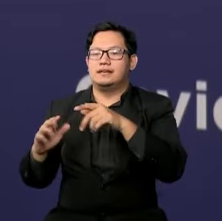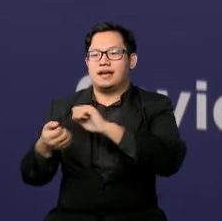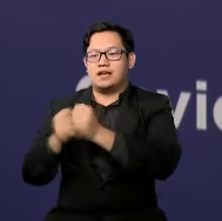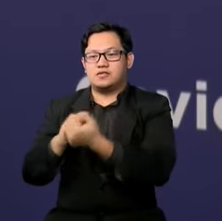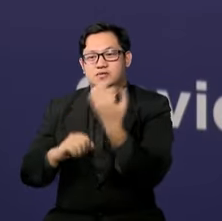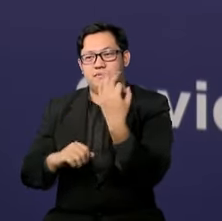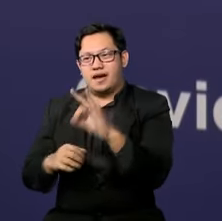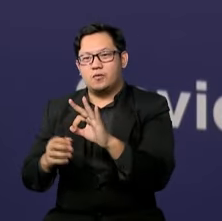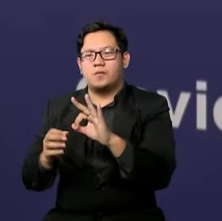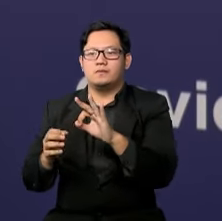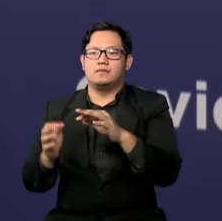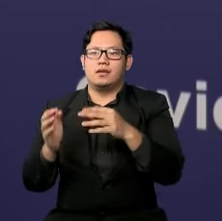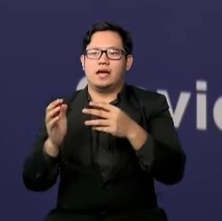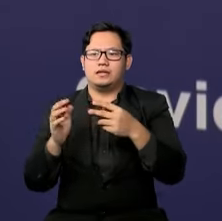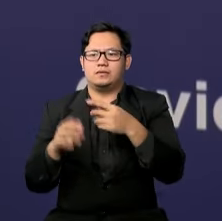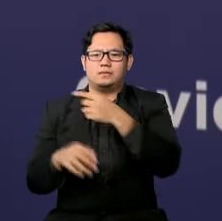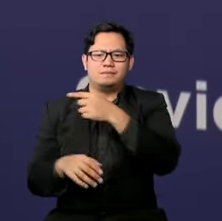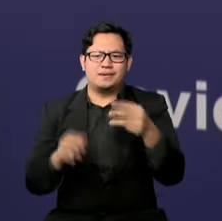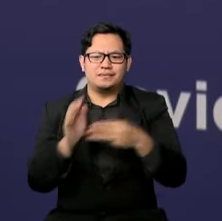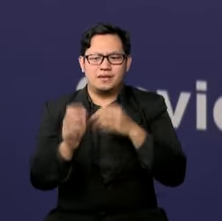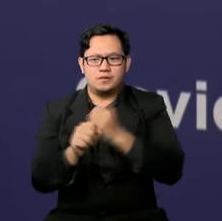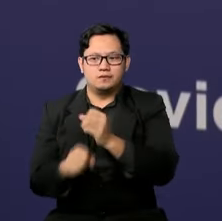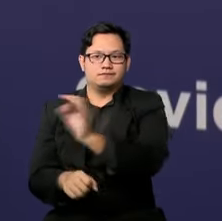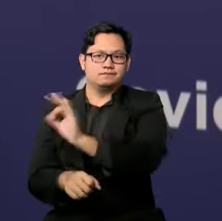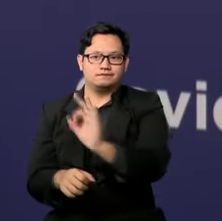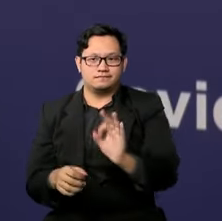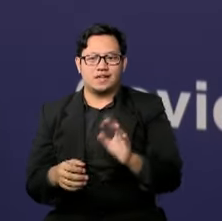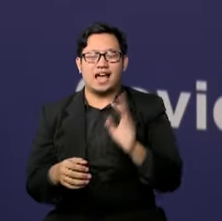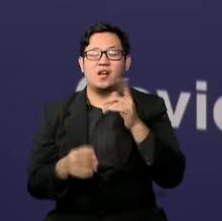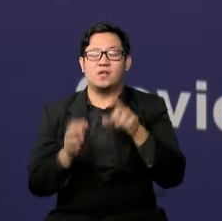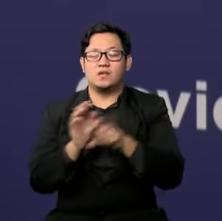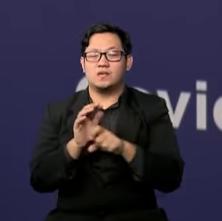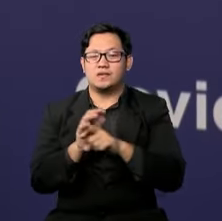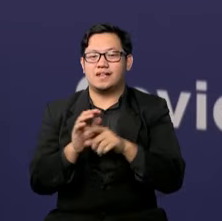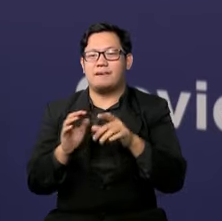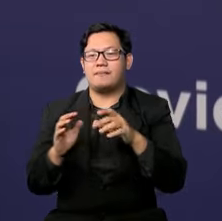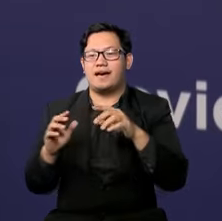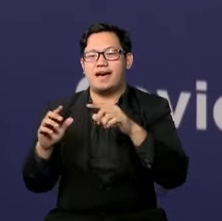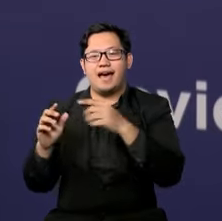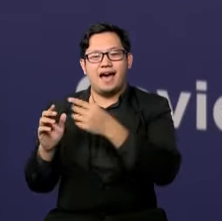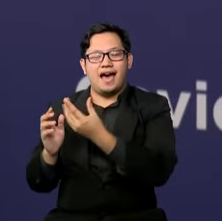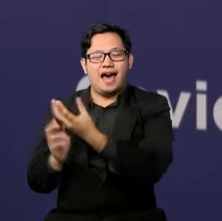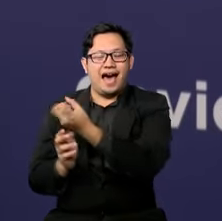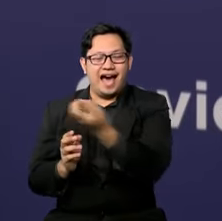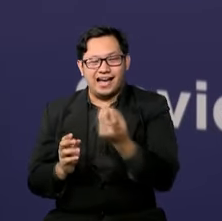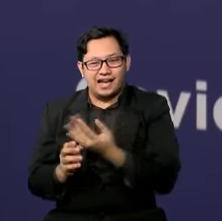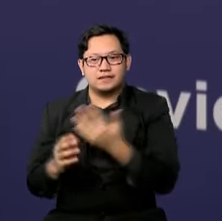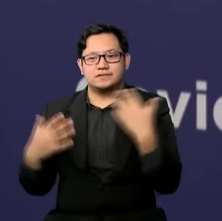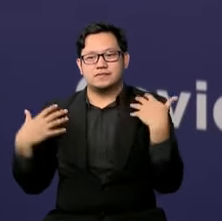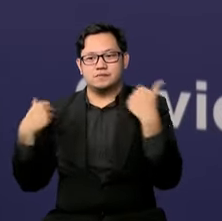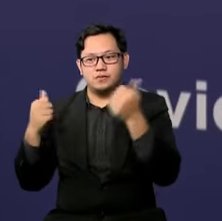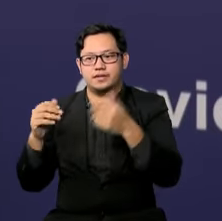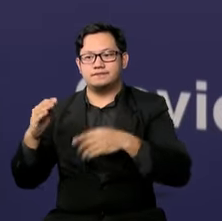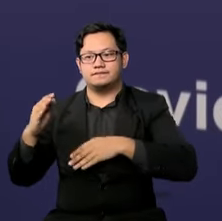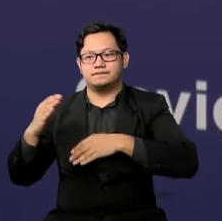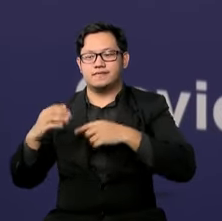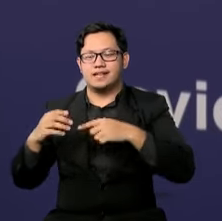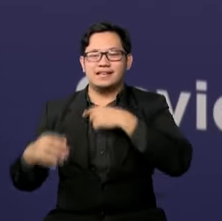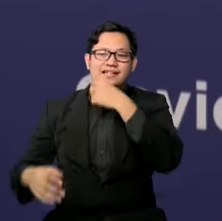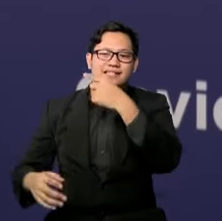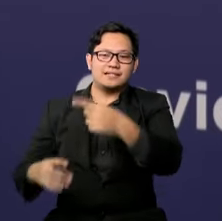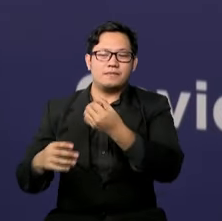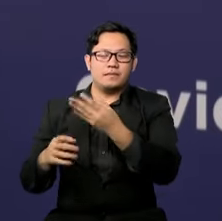waktu empat minggu atau dua kali masa inkubasi dan yang kedua angka kesembuhan mencapai 100% jadi ini justru daerah-daerah yang pernah